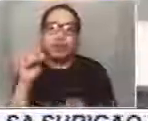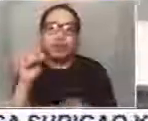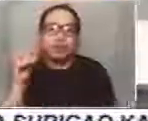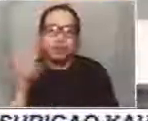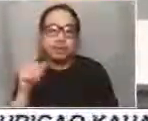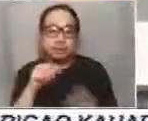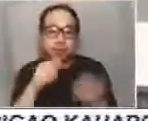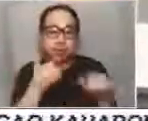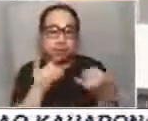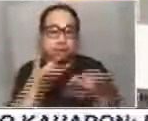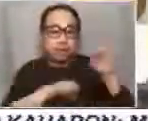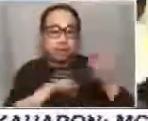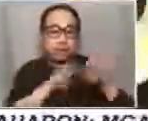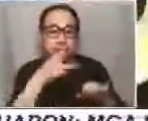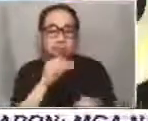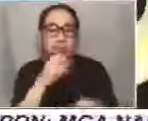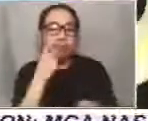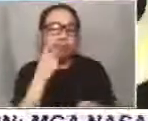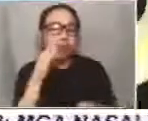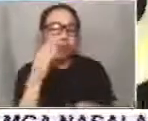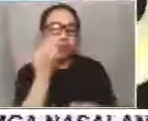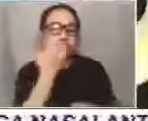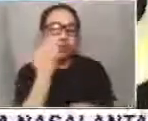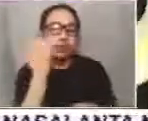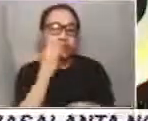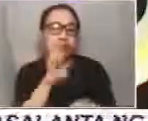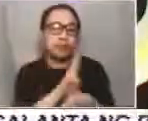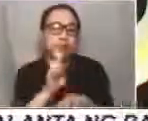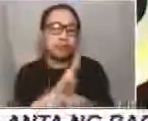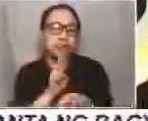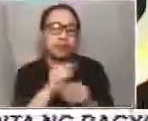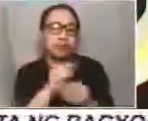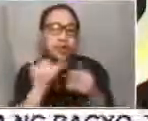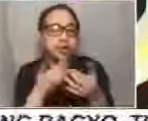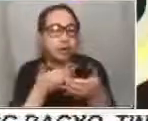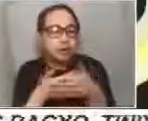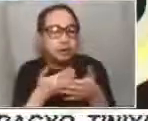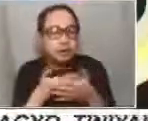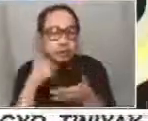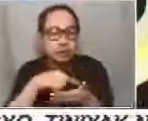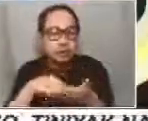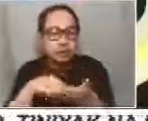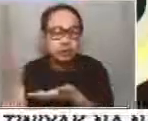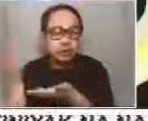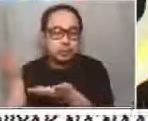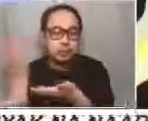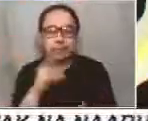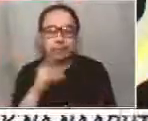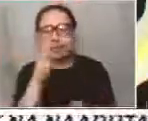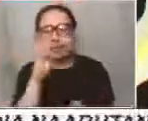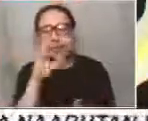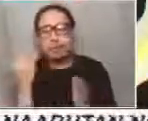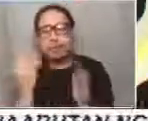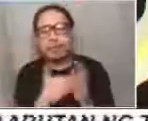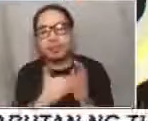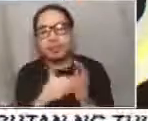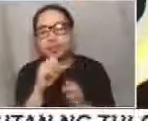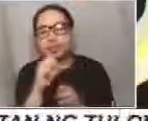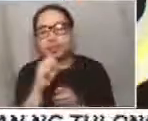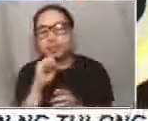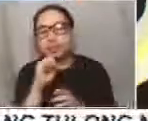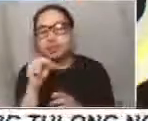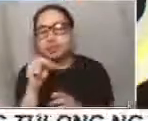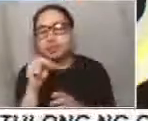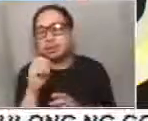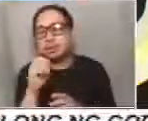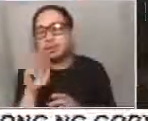Suportado po ng mga miyembro ng gabinete ang desisyon ni Pangulong Rodrigo Duterte na no vaccine, no MGCQ. Nagbabalik si Mel Alasmora, Rise